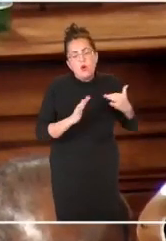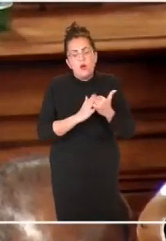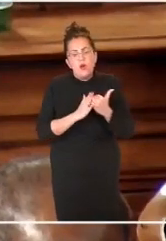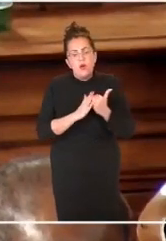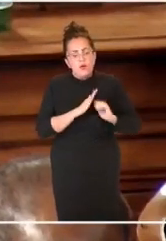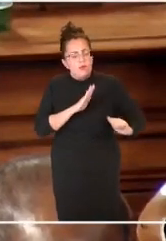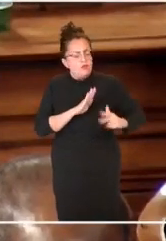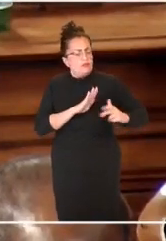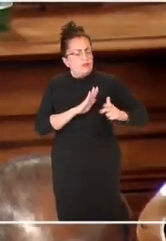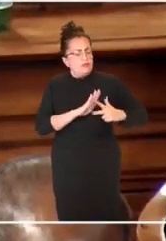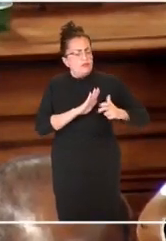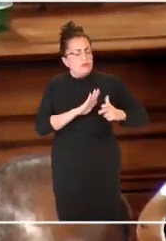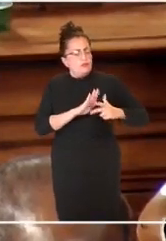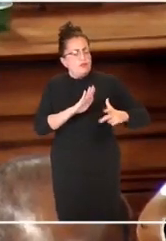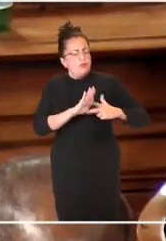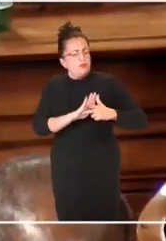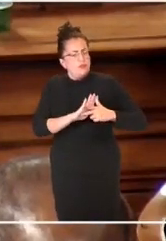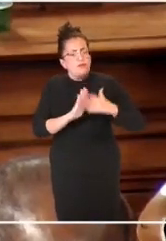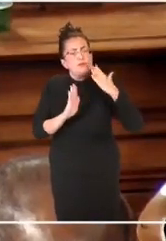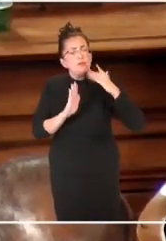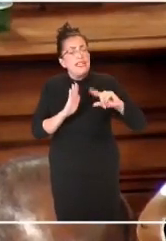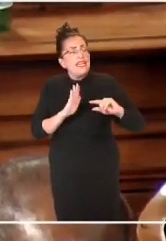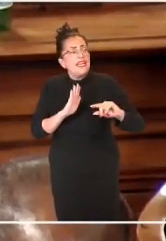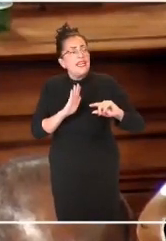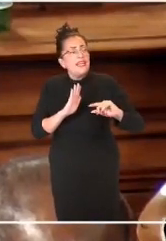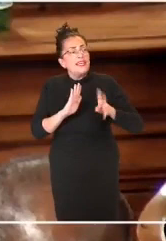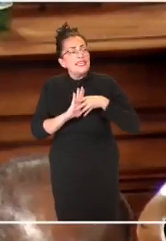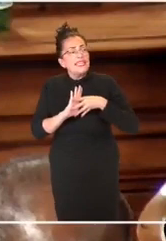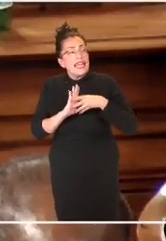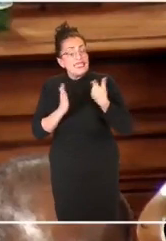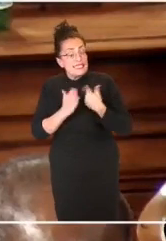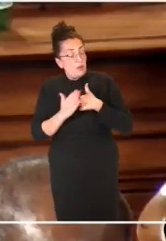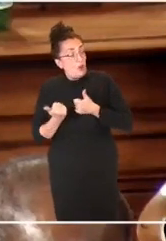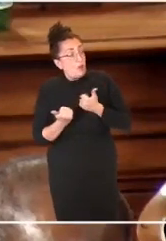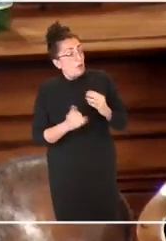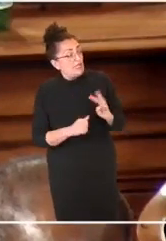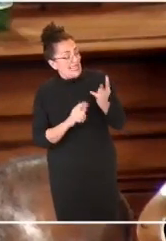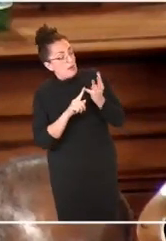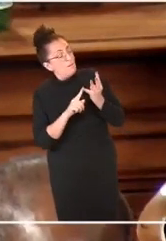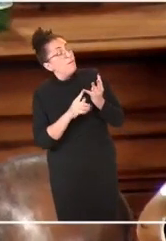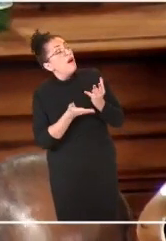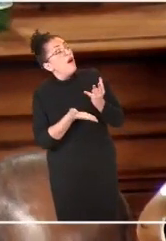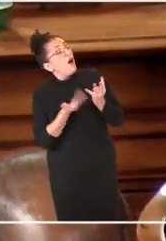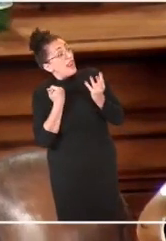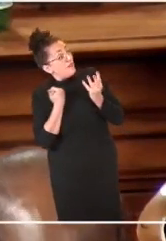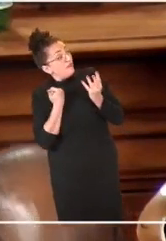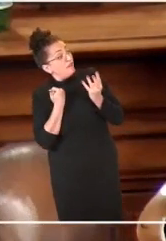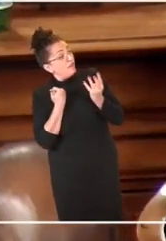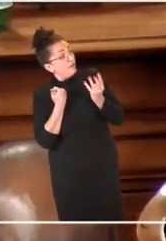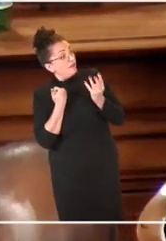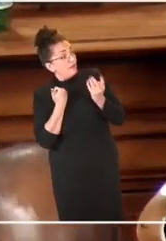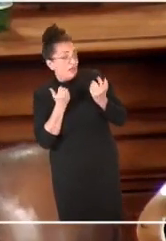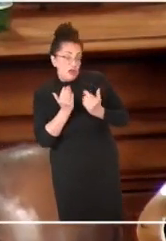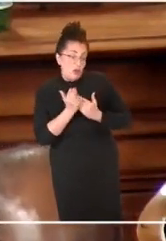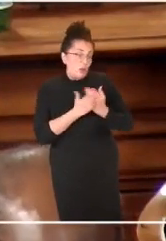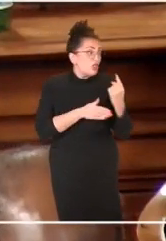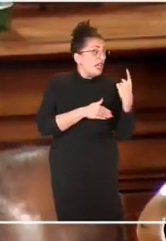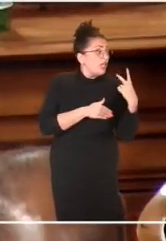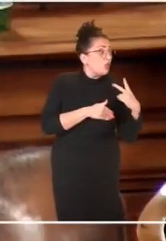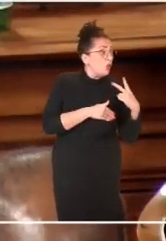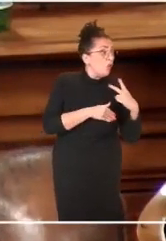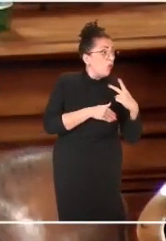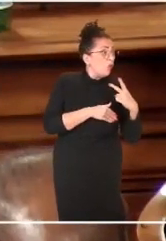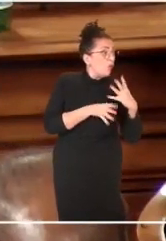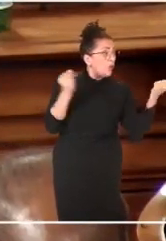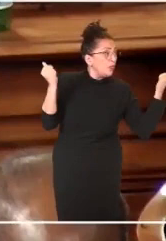Regardez-la. Si vous enlevez ce critère, il y en a la moitié qui saute. Mesdames et messieurs les maires adjoints de quartier, la moitié des projets que vous avez aidés jusque-là